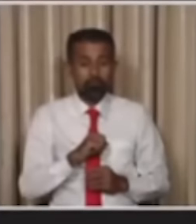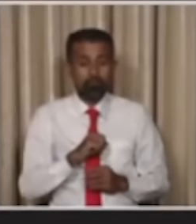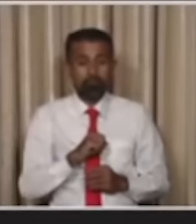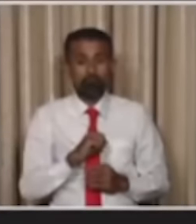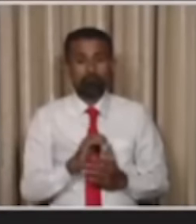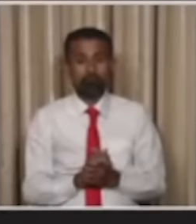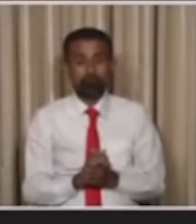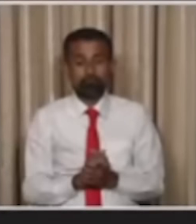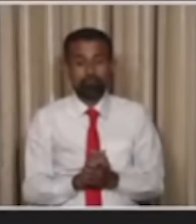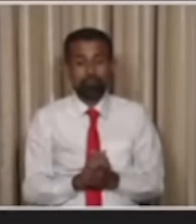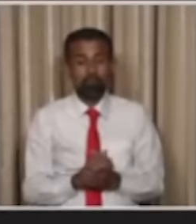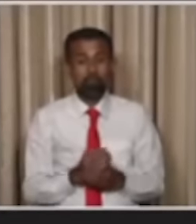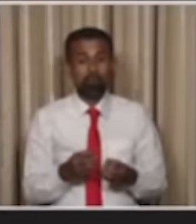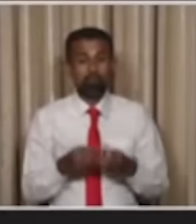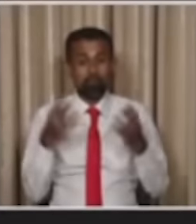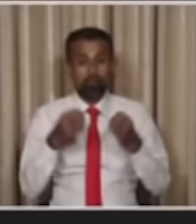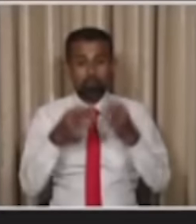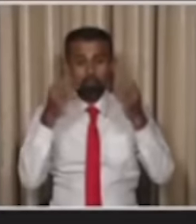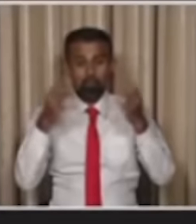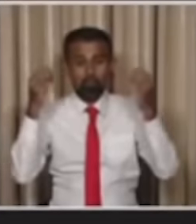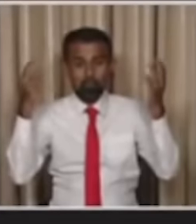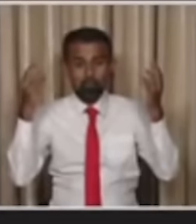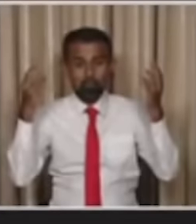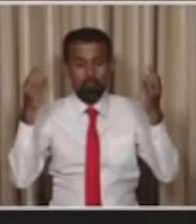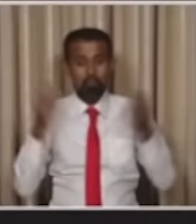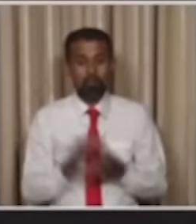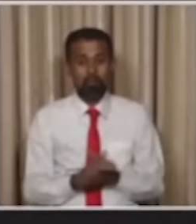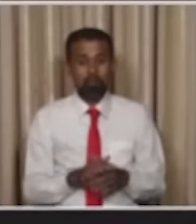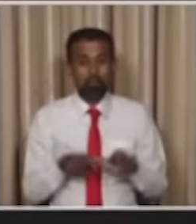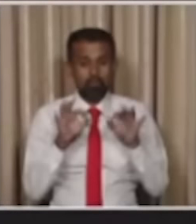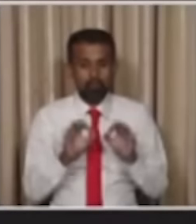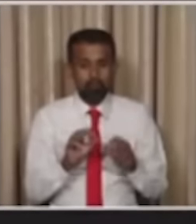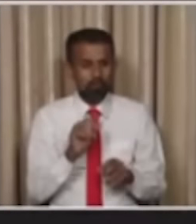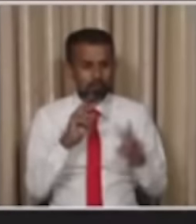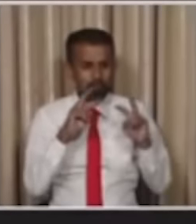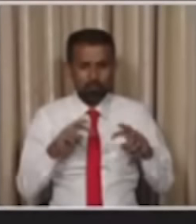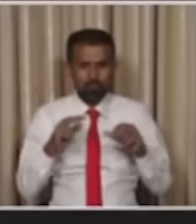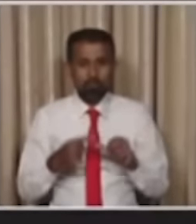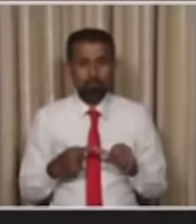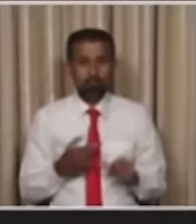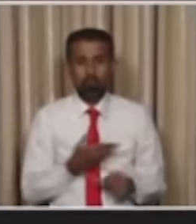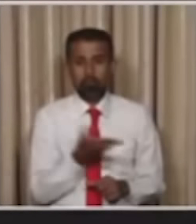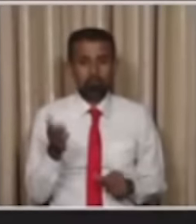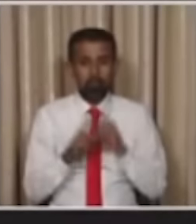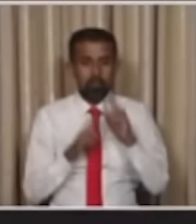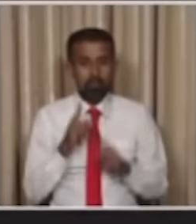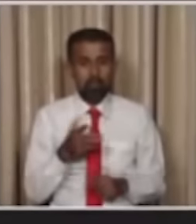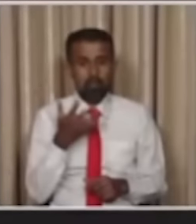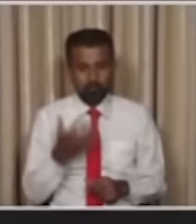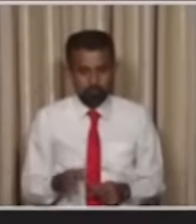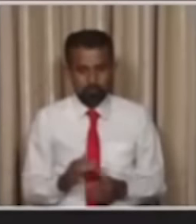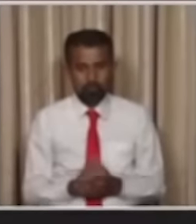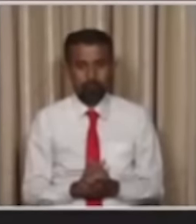යනකම් එල්ල කළ ප්‍රහාර මාලාව එකින් එක අරගෙන මම මේ උත්තරීතර සභාවේදී කතා කළා.